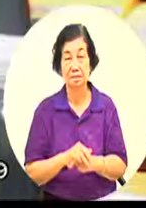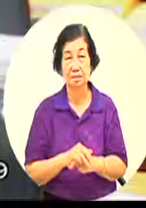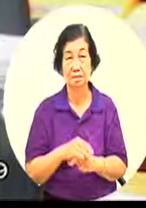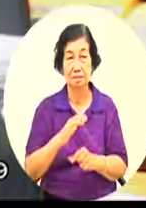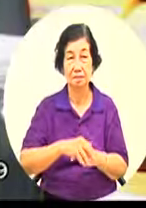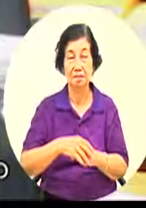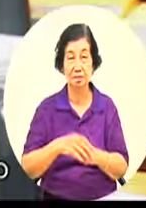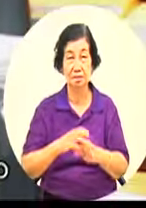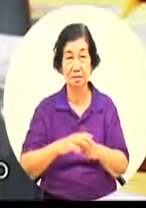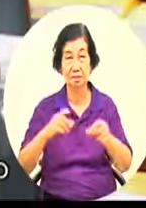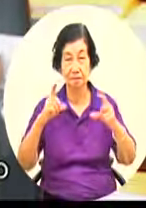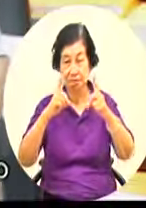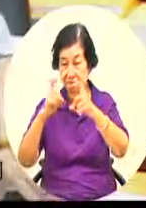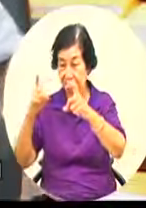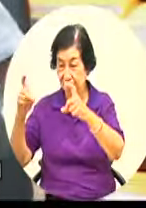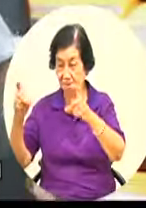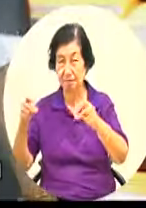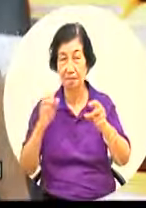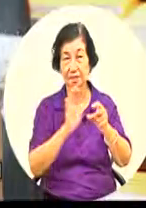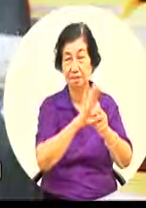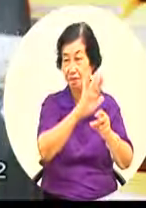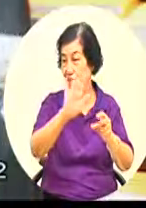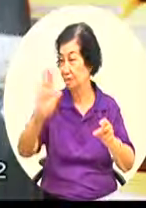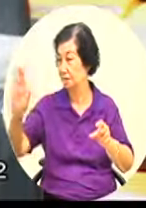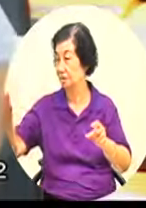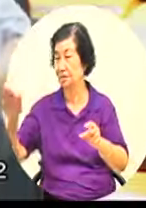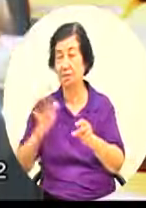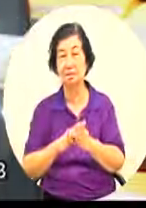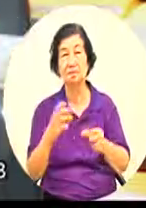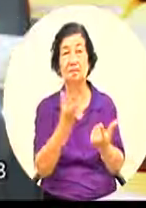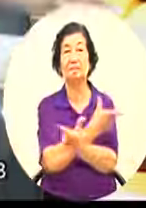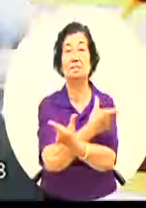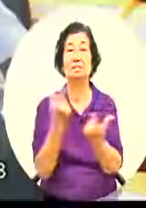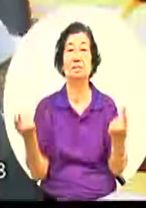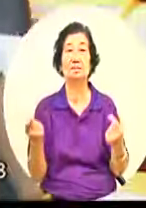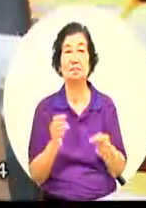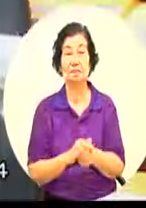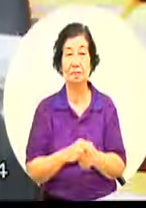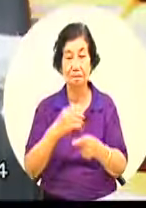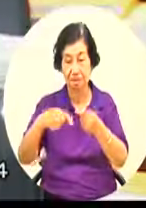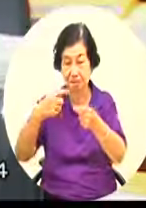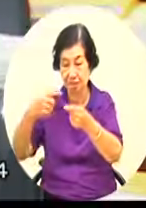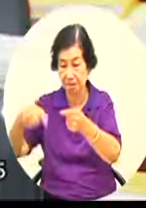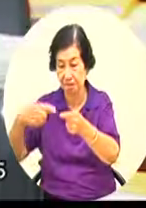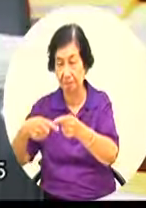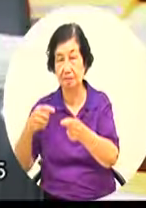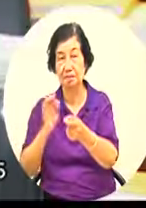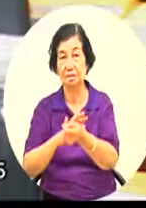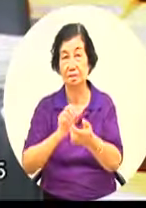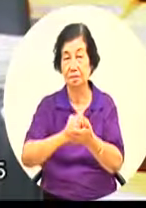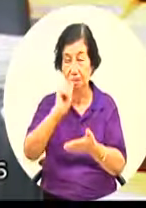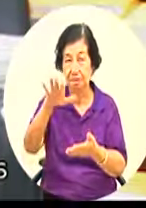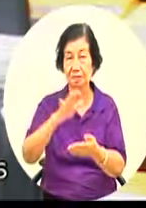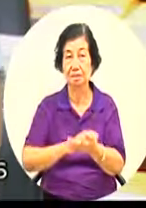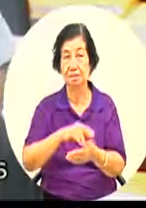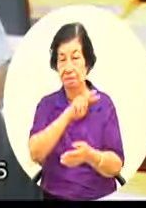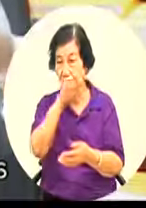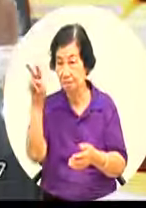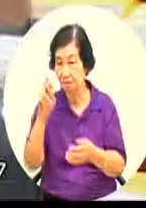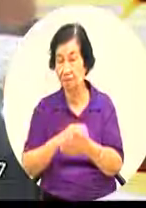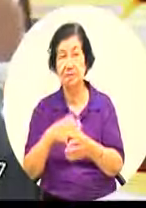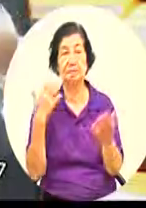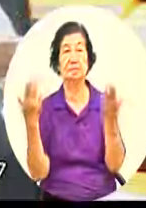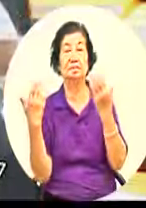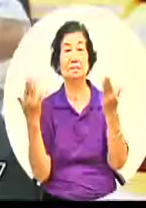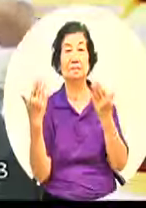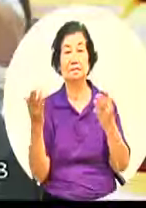贴一贴，这个是每年你可不可以把那个你的这个报告弄出来看一看？那你没有看说